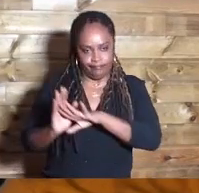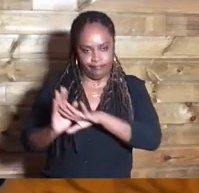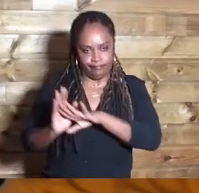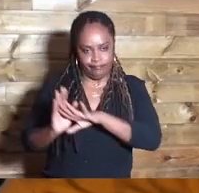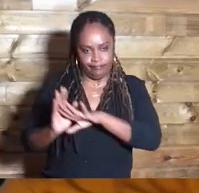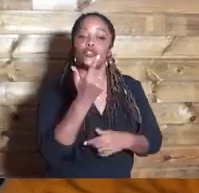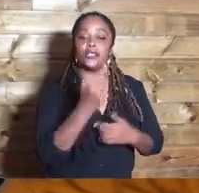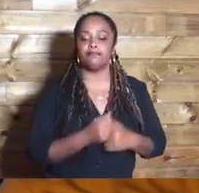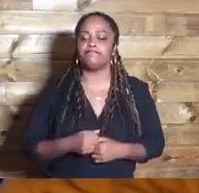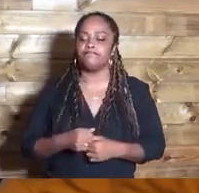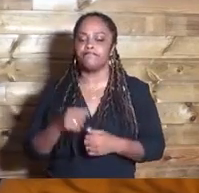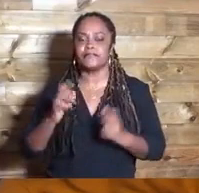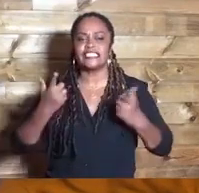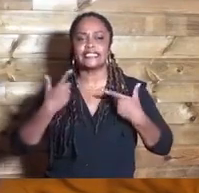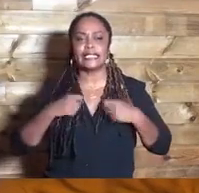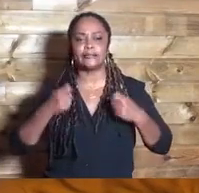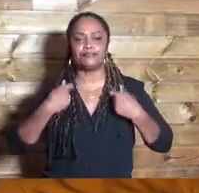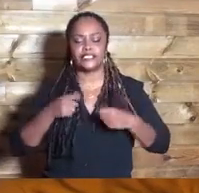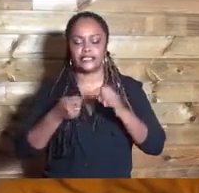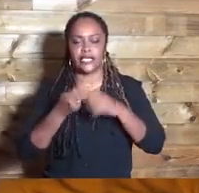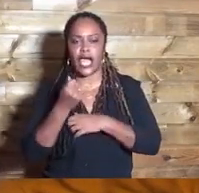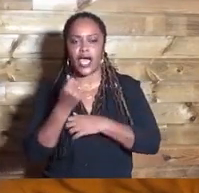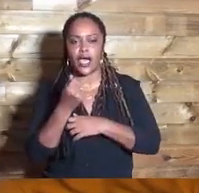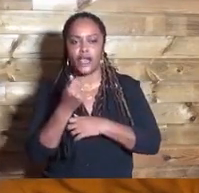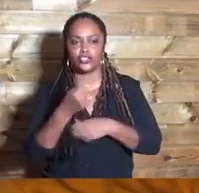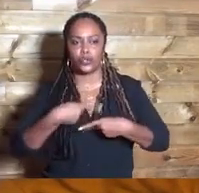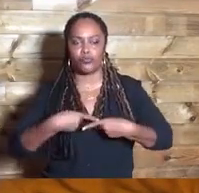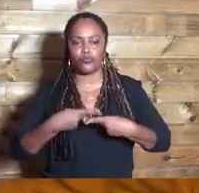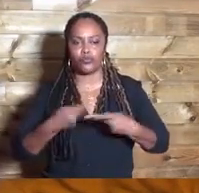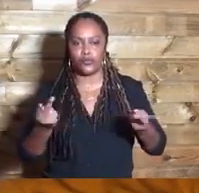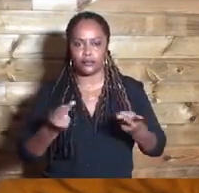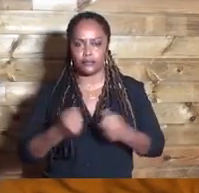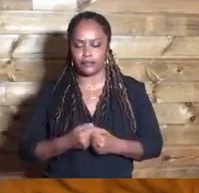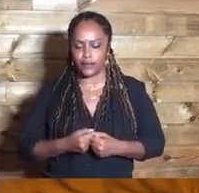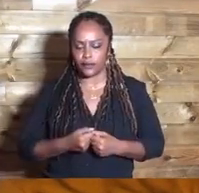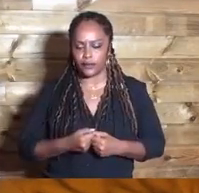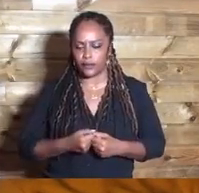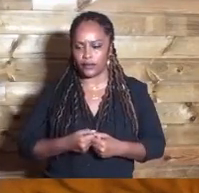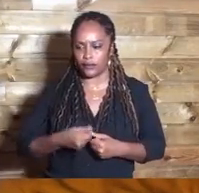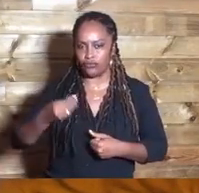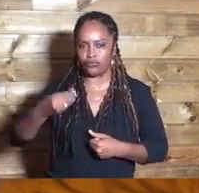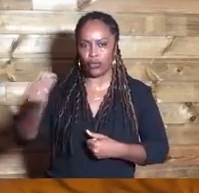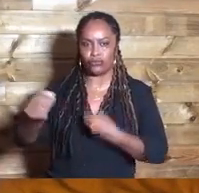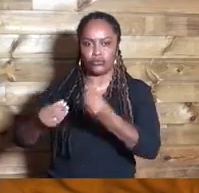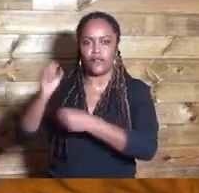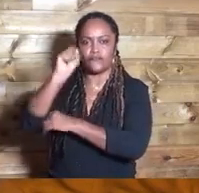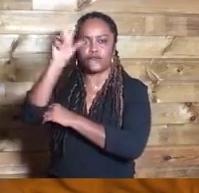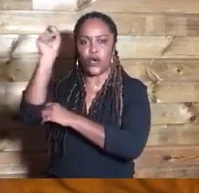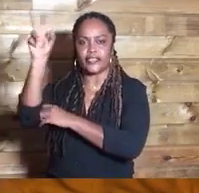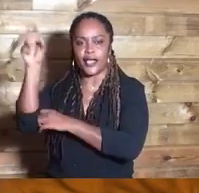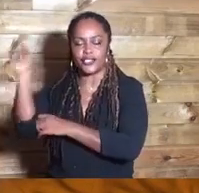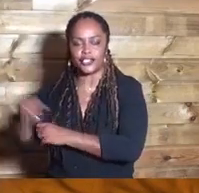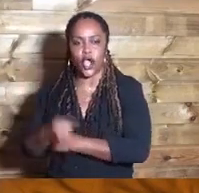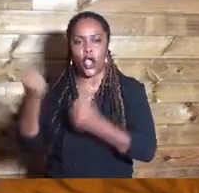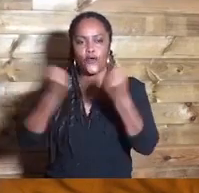de l'argent public. Fini la multiplication des voitures de fonction, des voyages de toutes sortes. Tous ceux